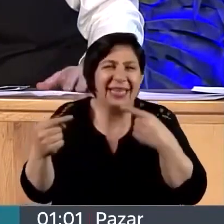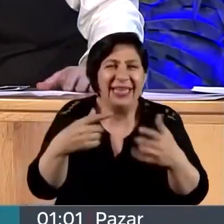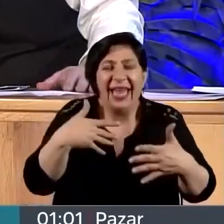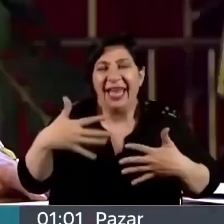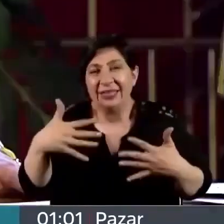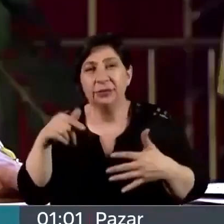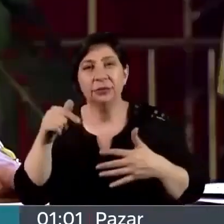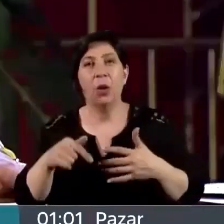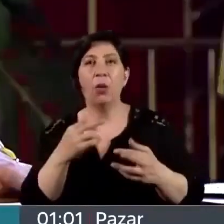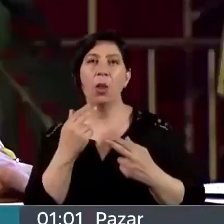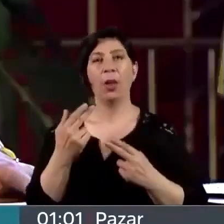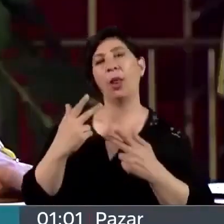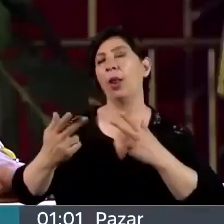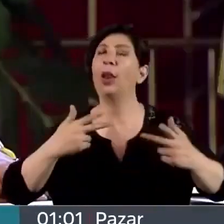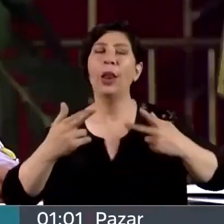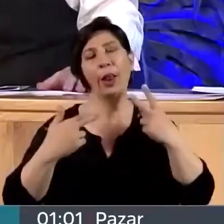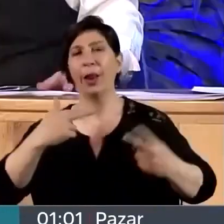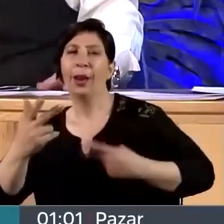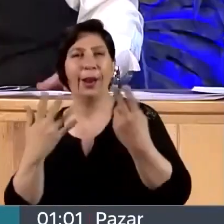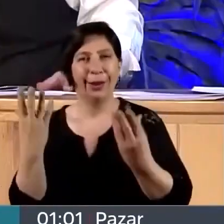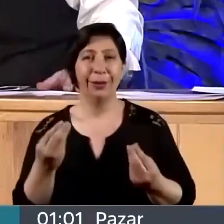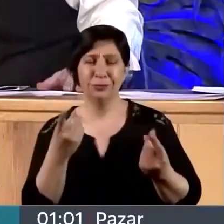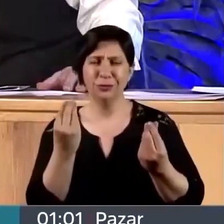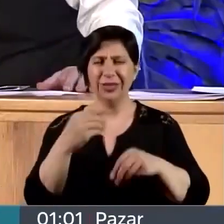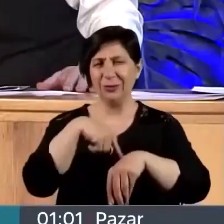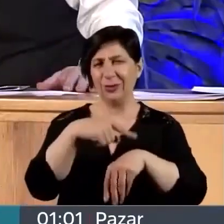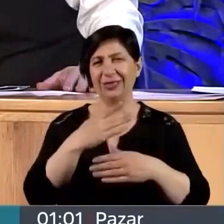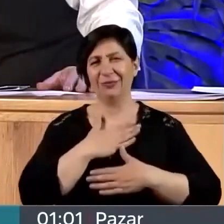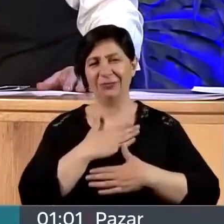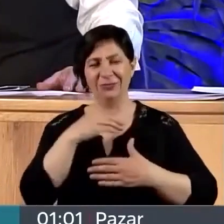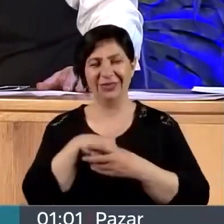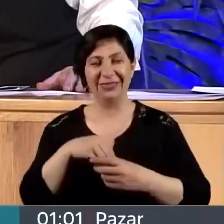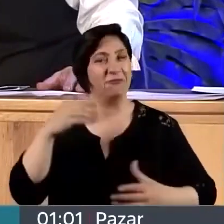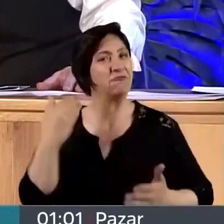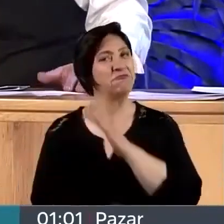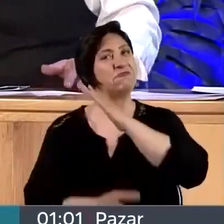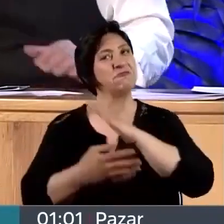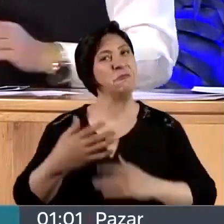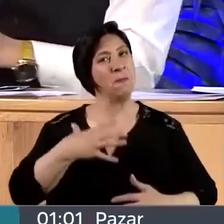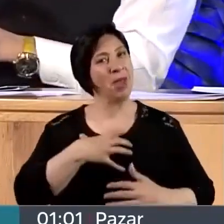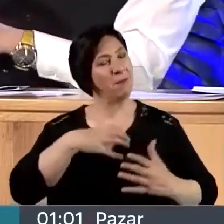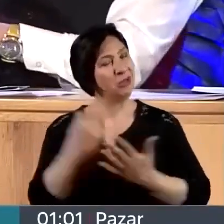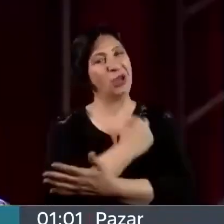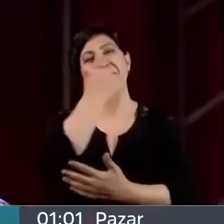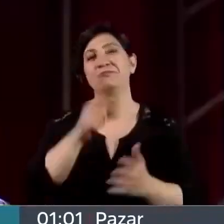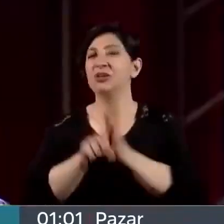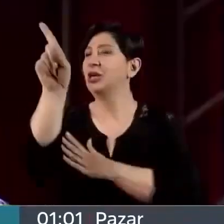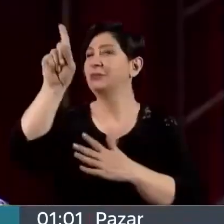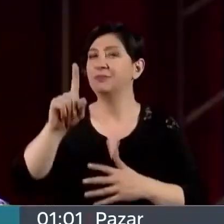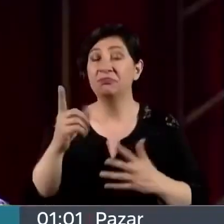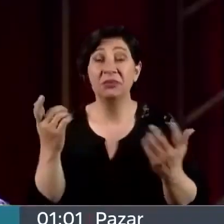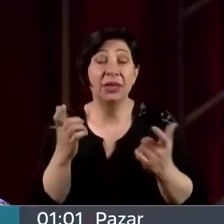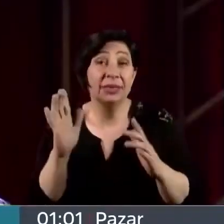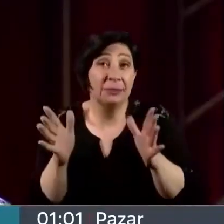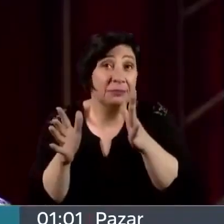anlatan, heyecanlanan insanlar şimdi cayır cayır stand-upçı oldular. Bu çok güzel bir süreç benim için. Yani vay anasını oldum yani kendimce. Nereye gider